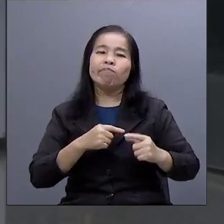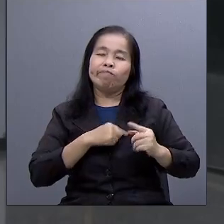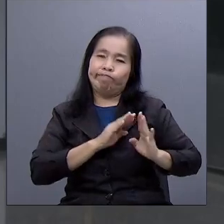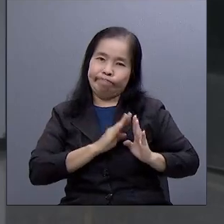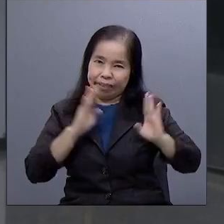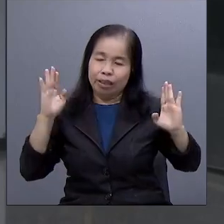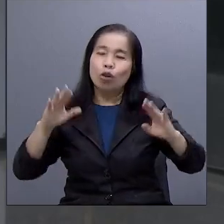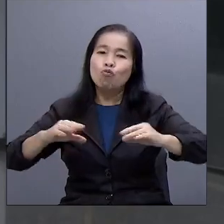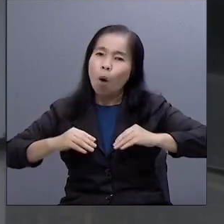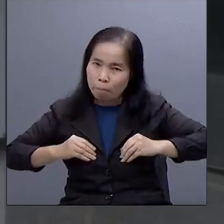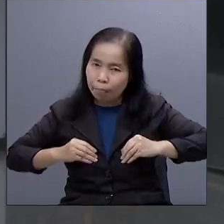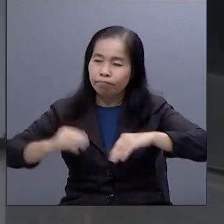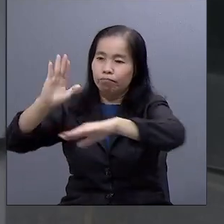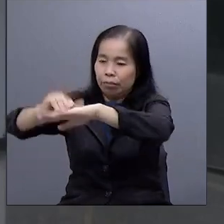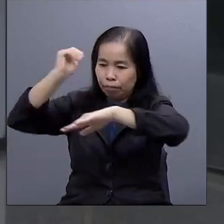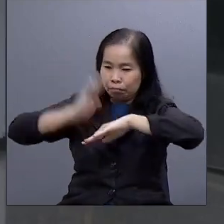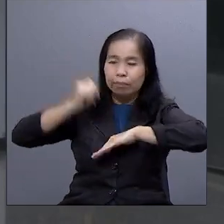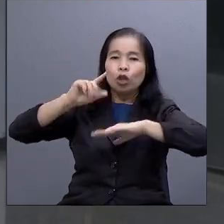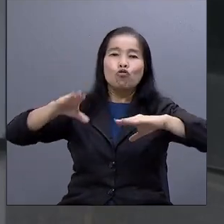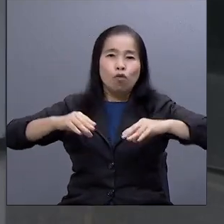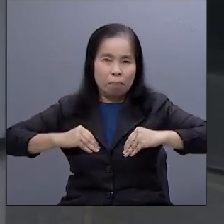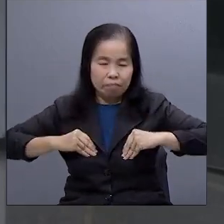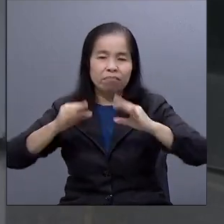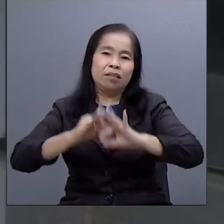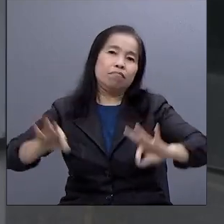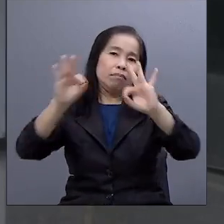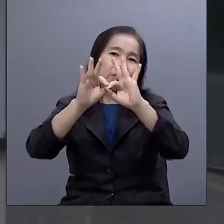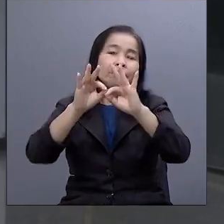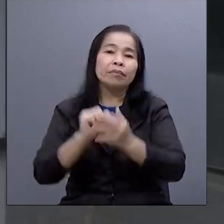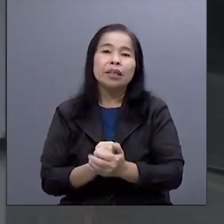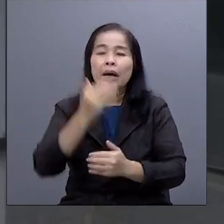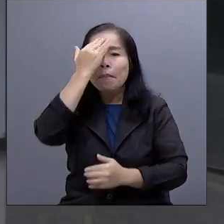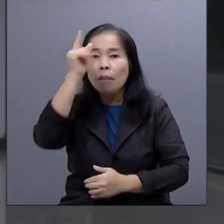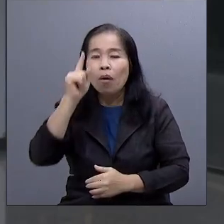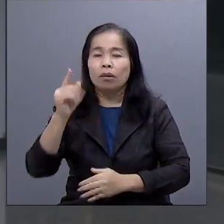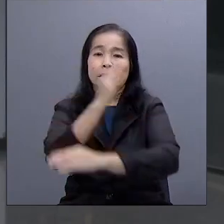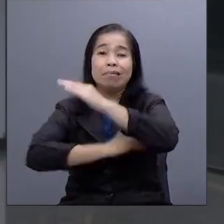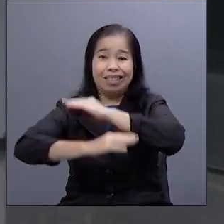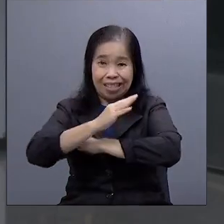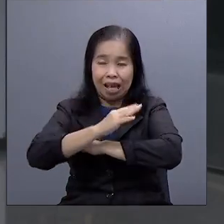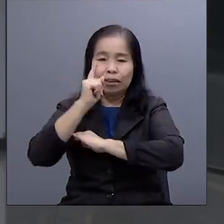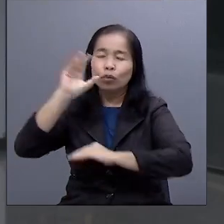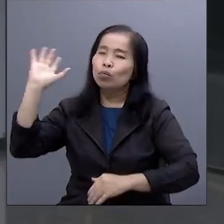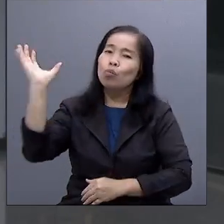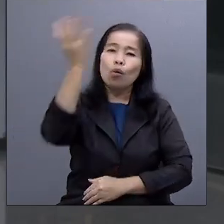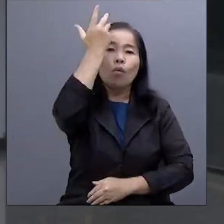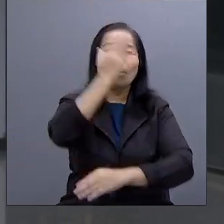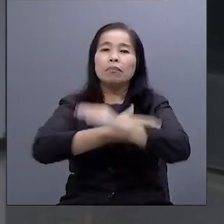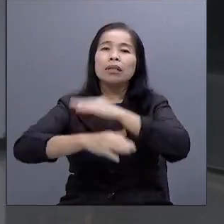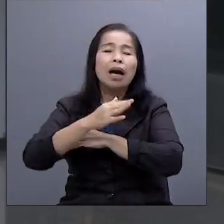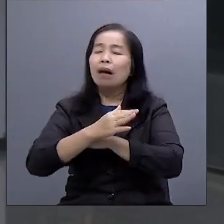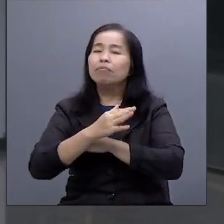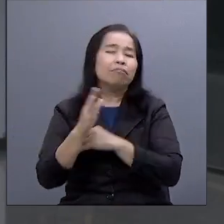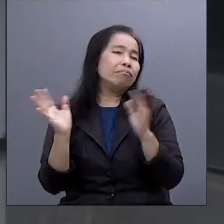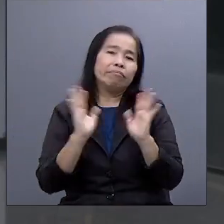จแล้การยอมรับซึการกัเป็นส่งที่สัมคัญมากที่สุดเลยค่ะเพราะวาความพฤการเท่นจิงบนโลกในนี้ไม่เคยมีจรงunt